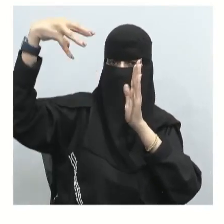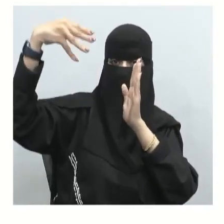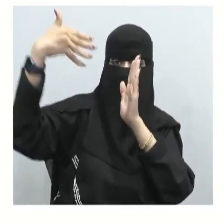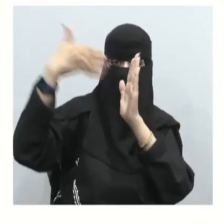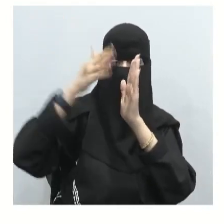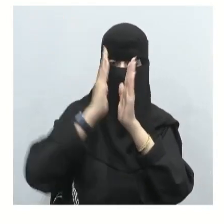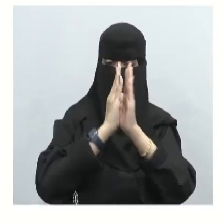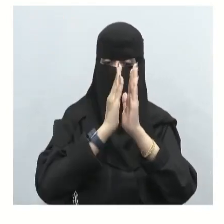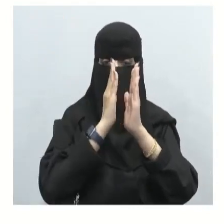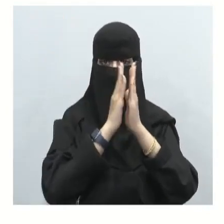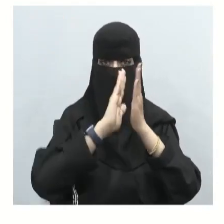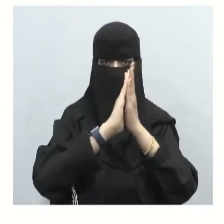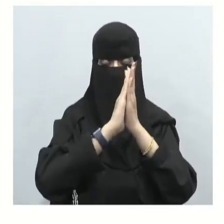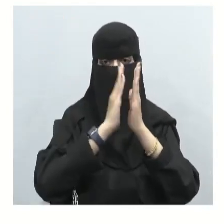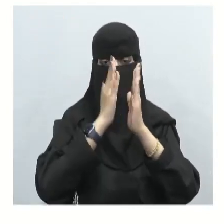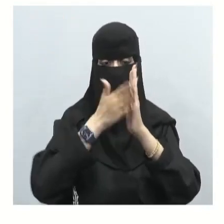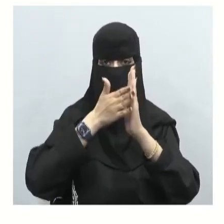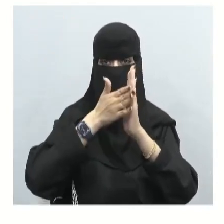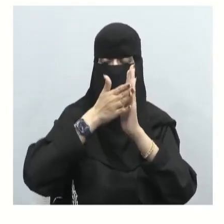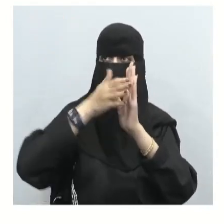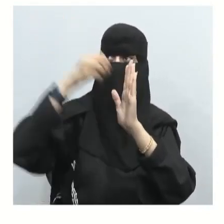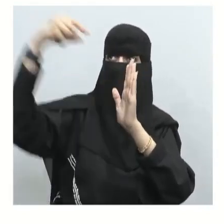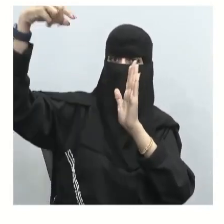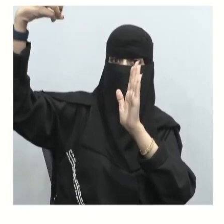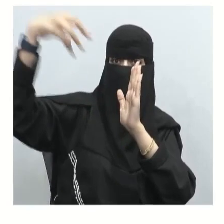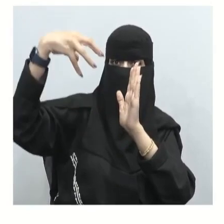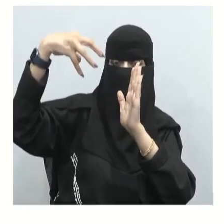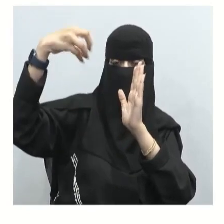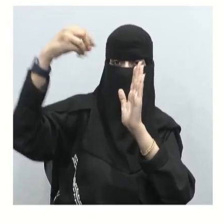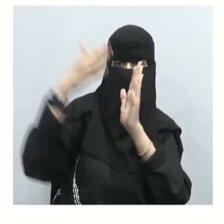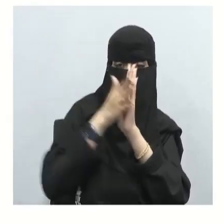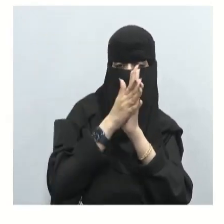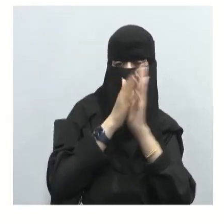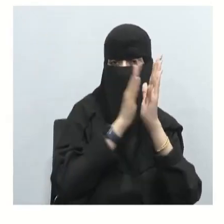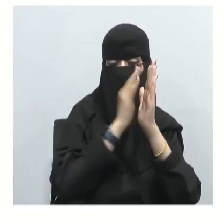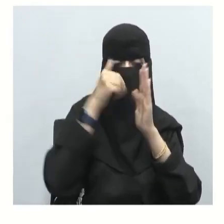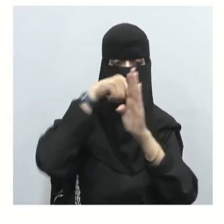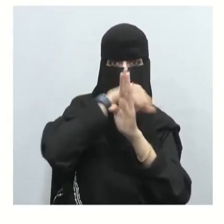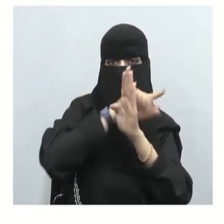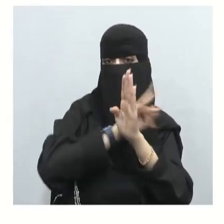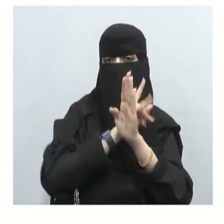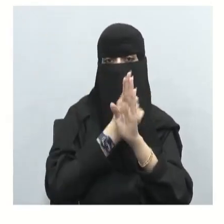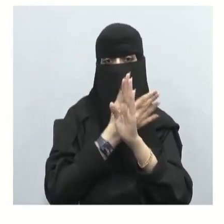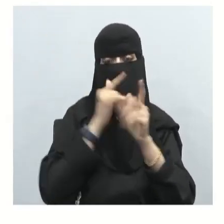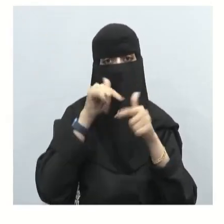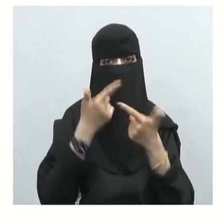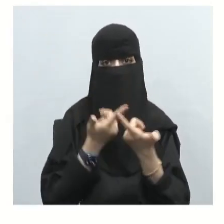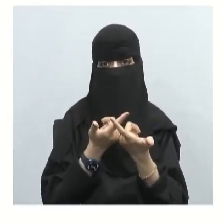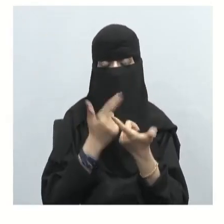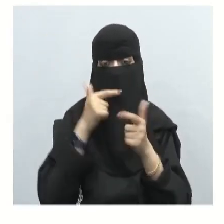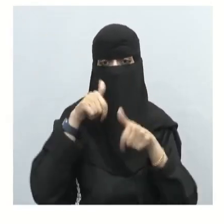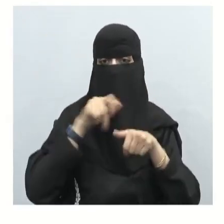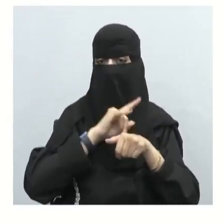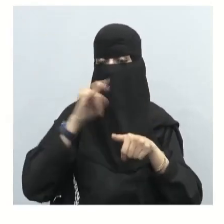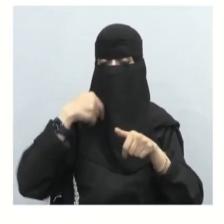استفيد من مرشحي الاستقطاب بحيث امنع عبور الضوء نعم احسنت اذا لن